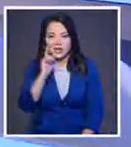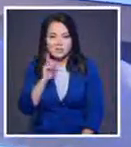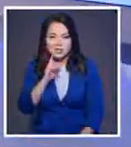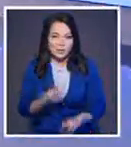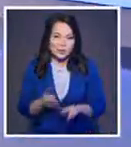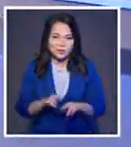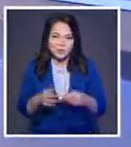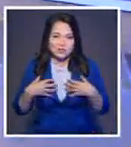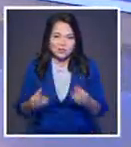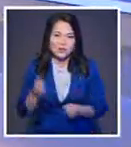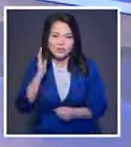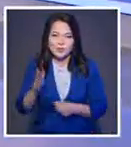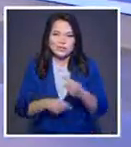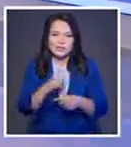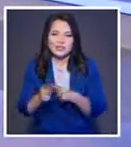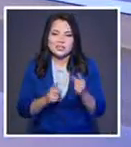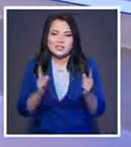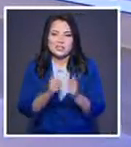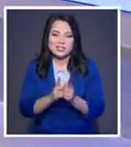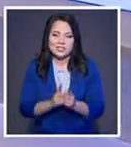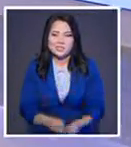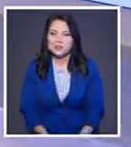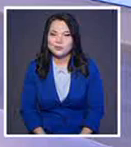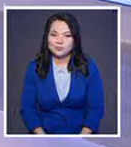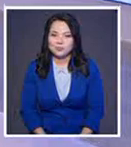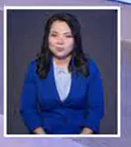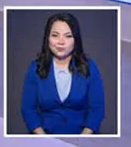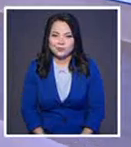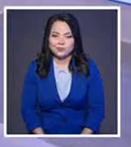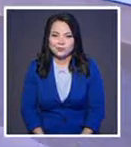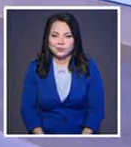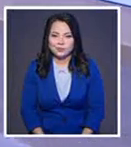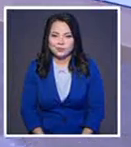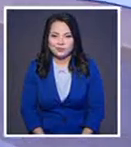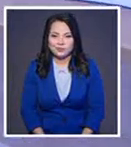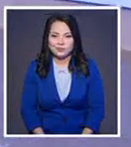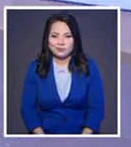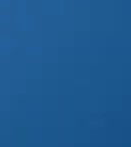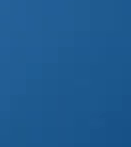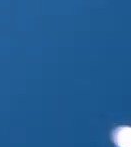Құрметті көрермен, сіздермен бөлісер әзірге ақпараттар легі осындай болды. Ұлттық арна қосулы болсын.